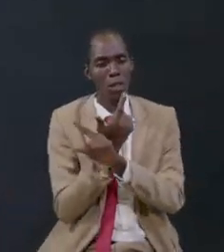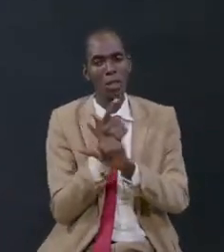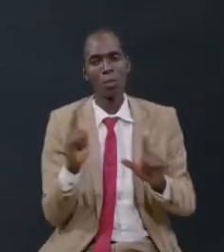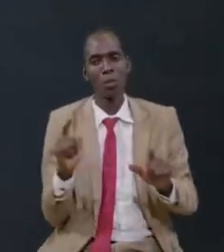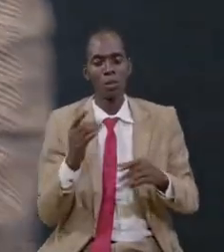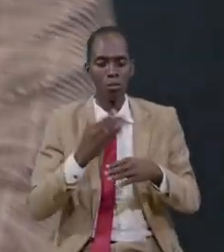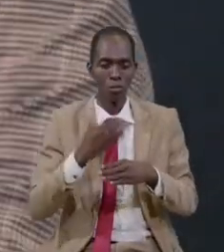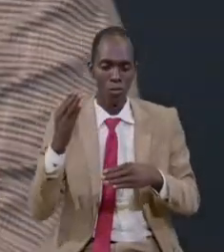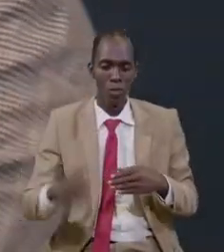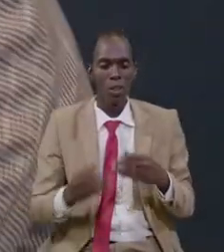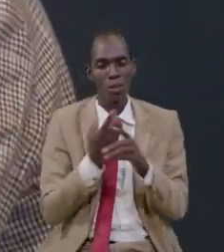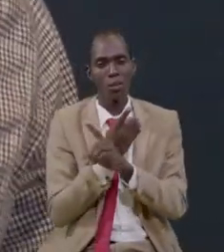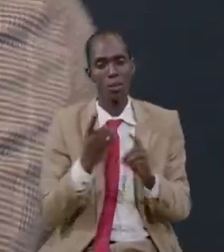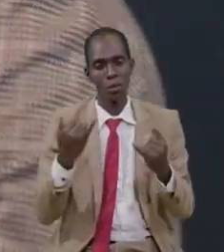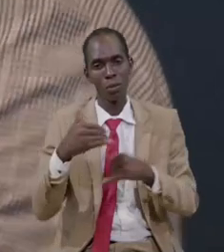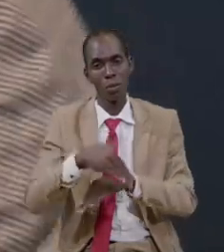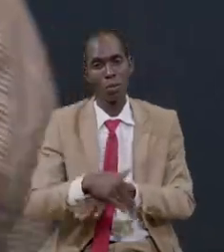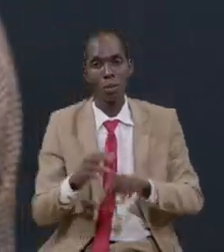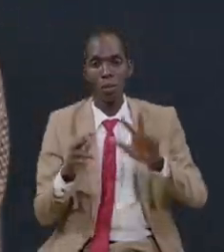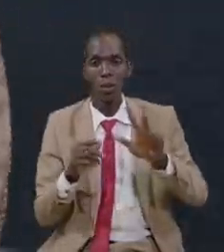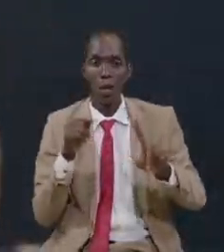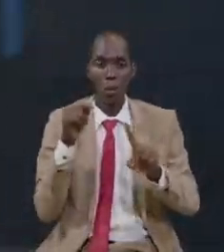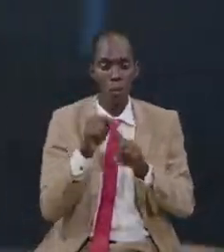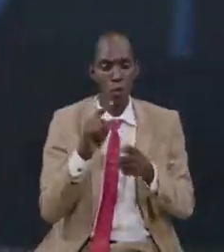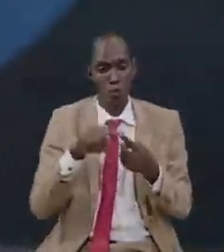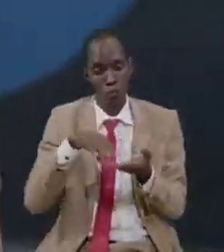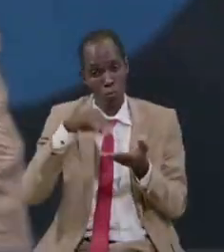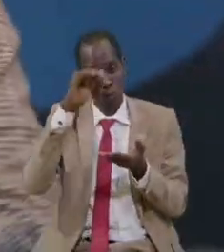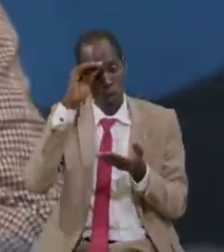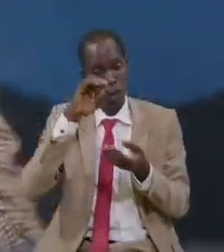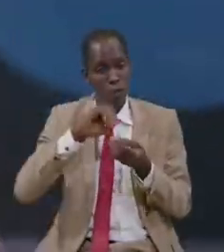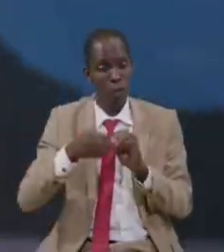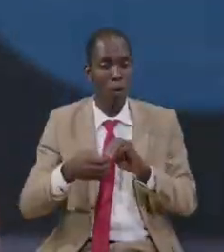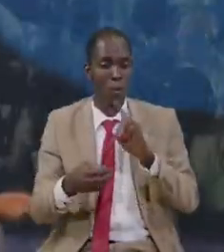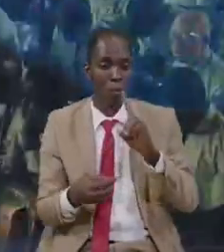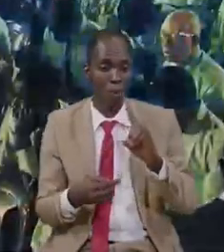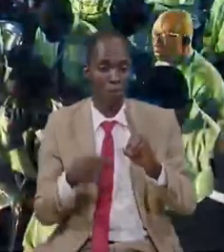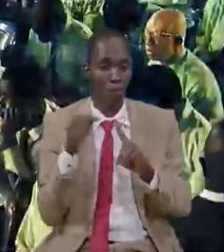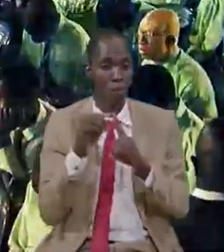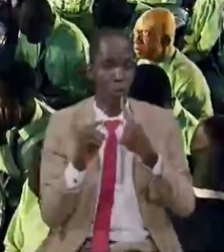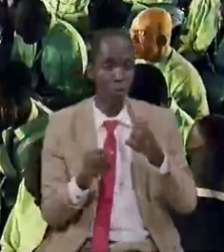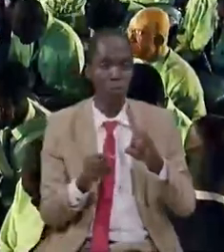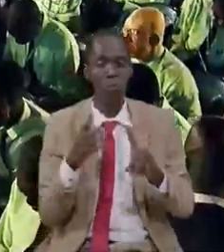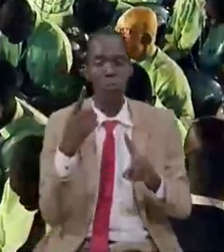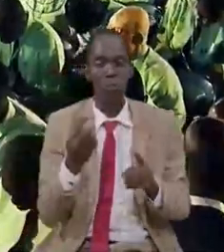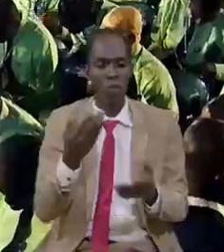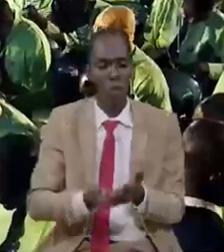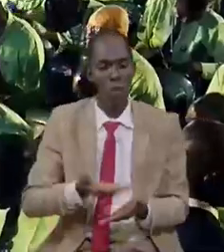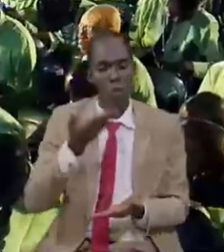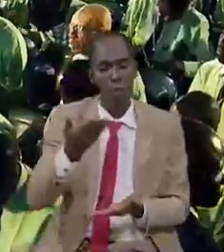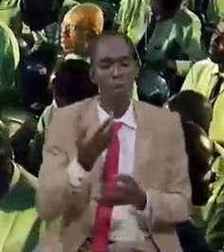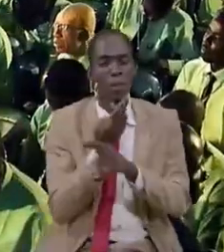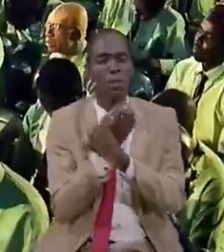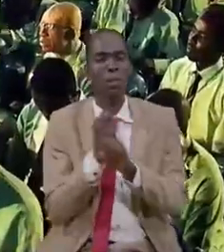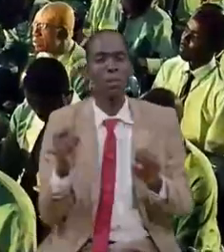la délivrance totale ce soir. Il y a trois choses à considérer ce soir. Premièrement, la rédemption acquise et